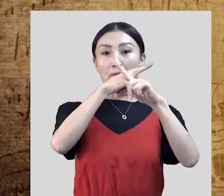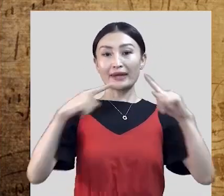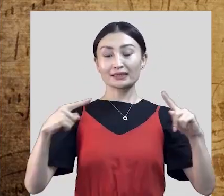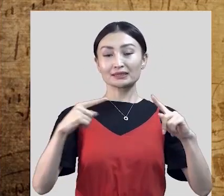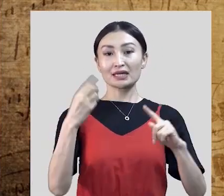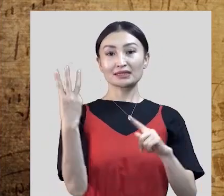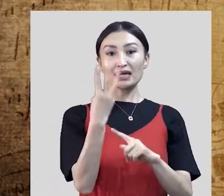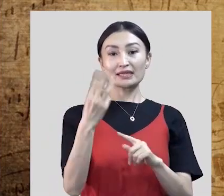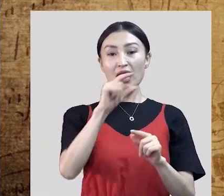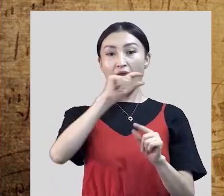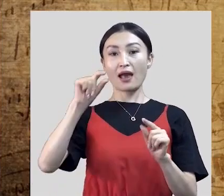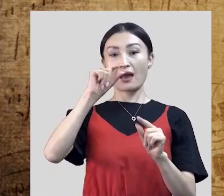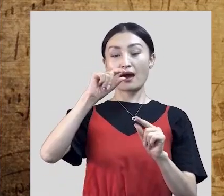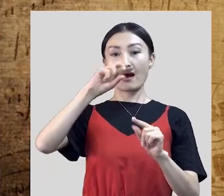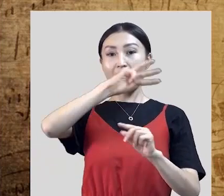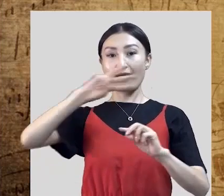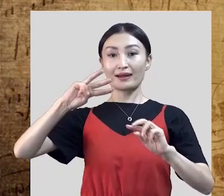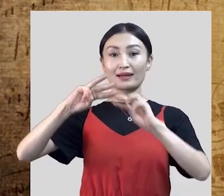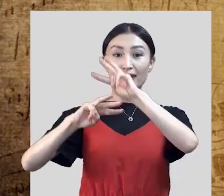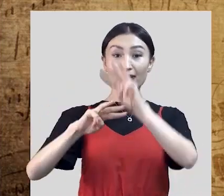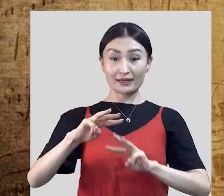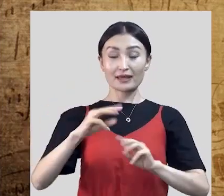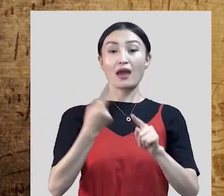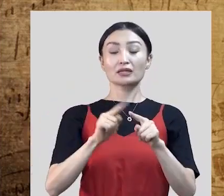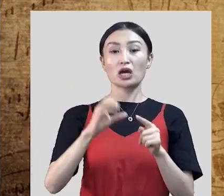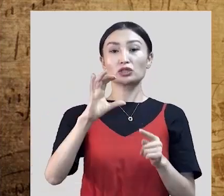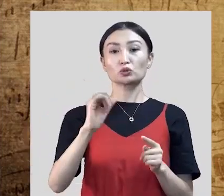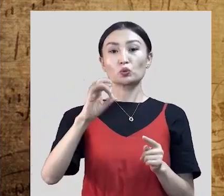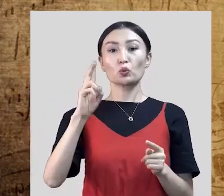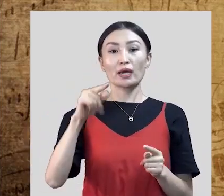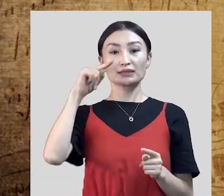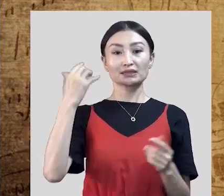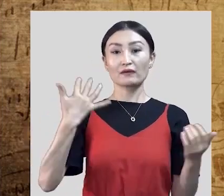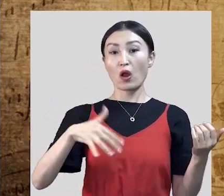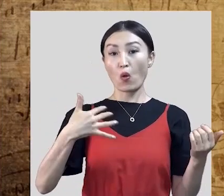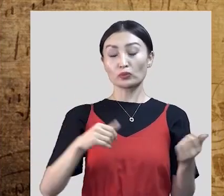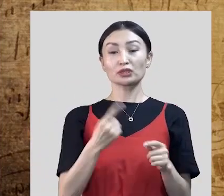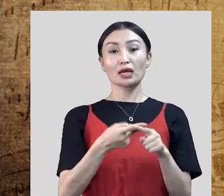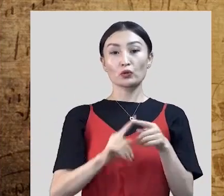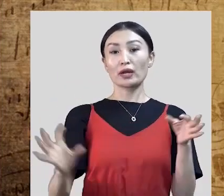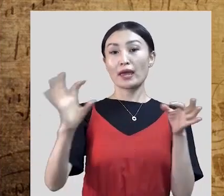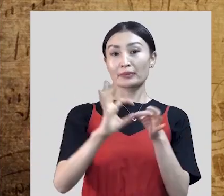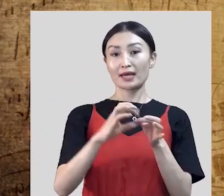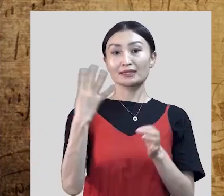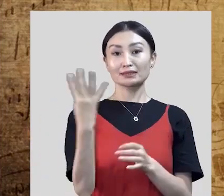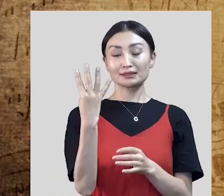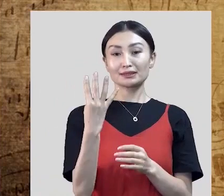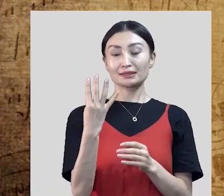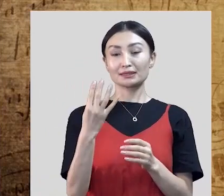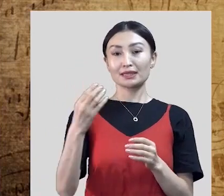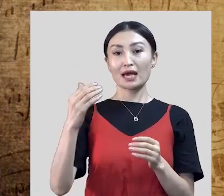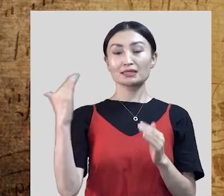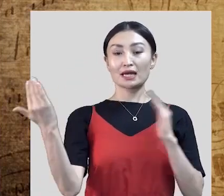Перекрещивающиеся тройные линии на тюндюке – это струны кыргызского камуза, которые объединяют четыре стороны